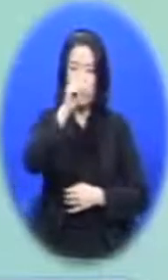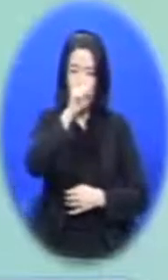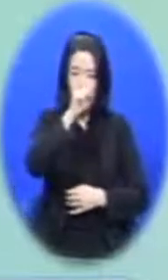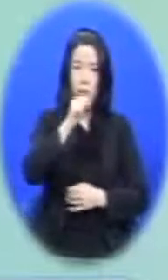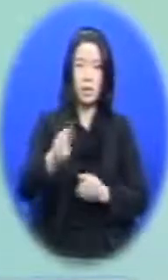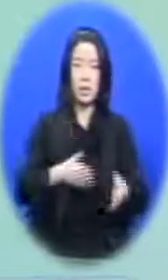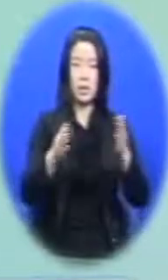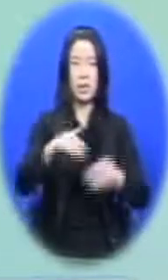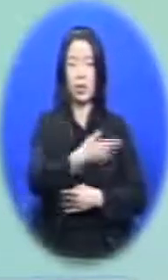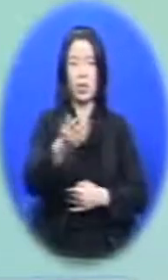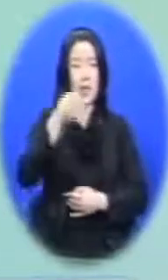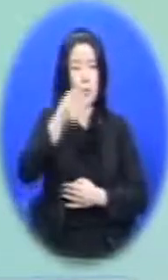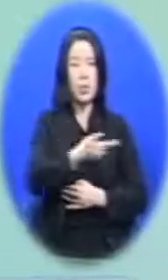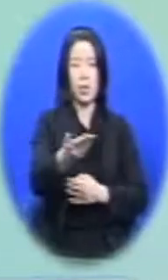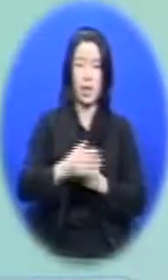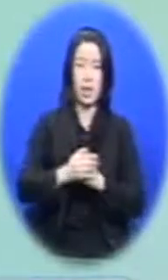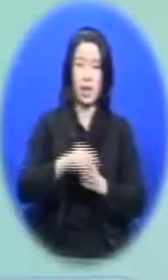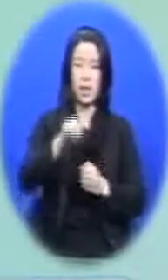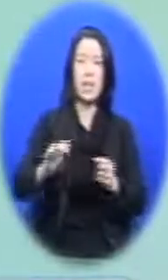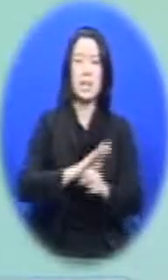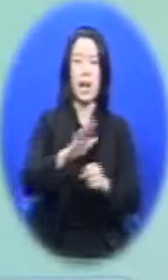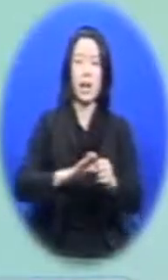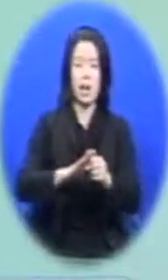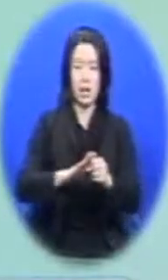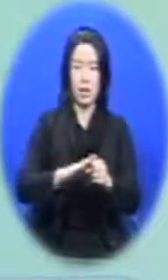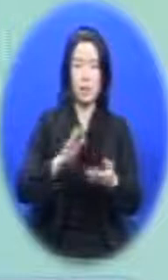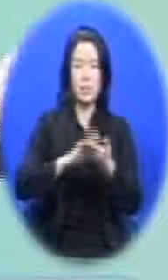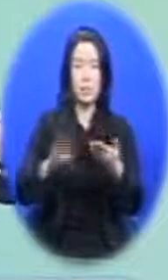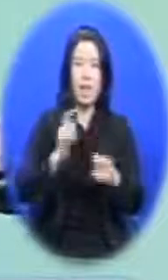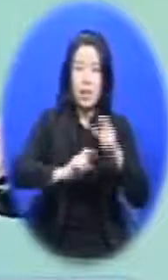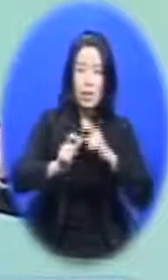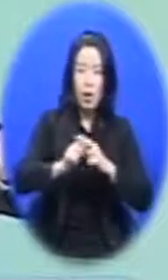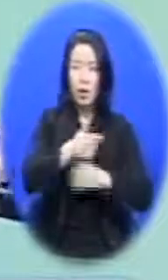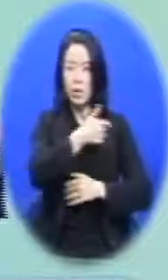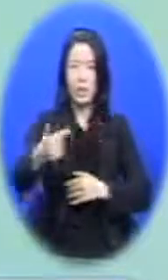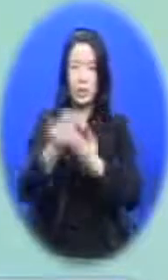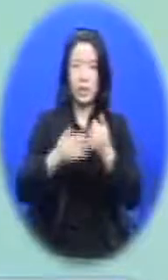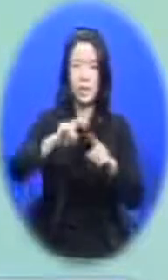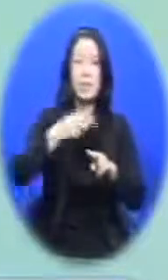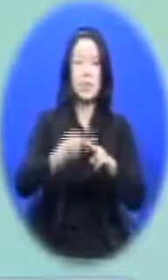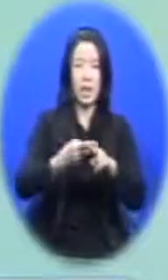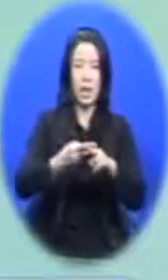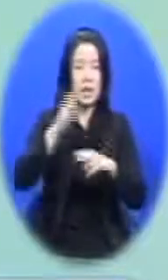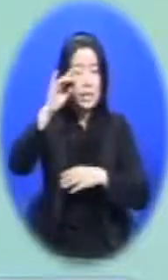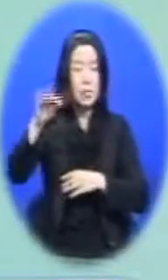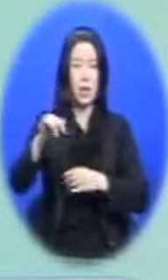보이리라. 이게 지금 사랑을 이야기하는 거거든요. 더욱 큰 은사를 사모하라. 구하라는